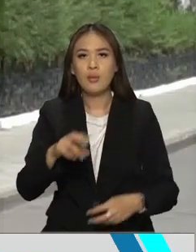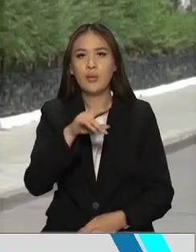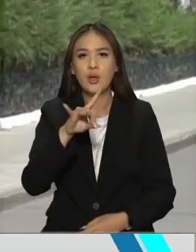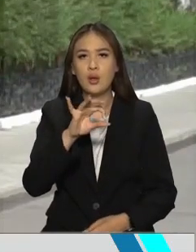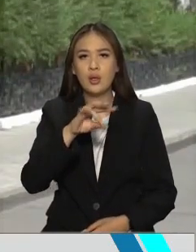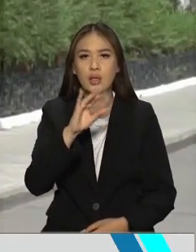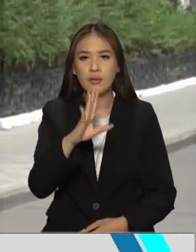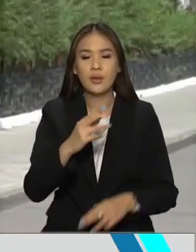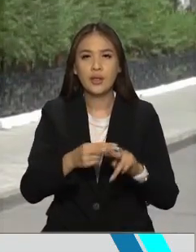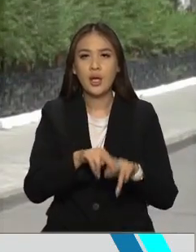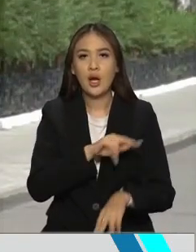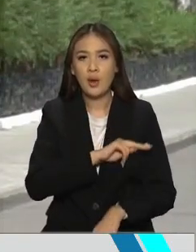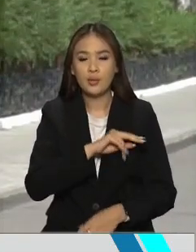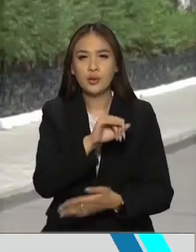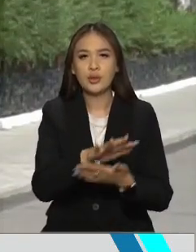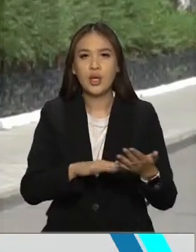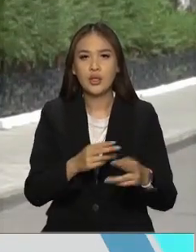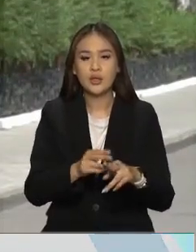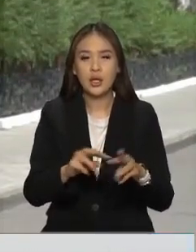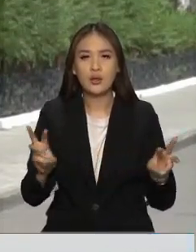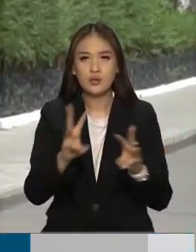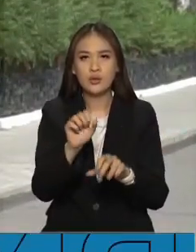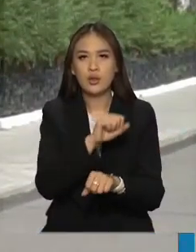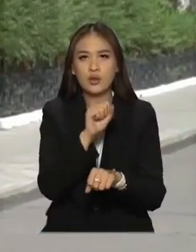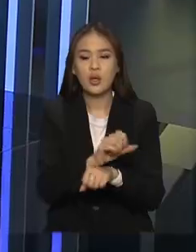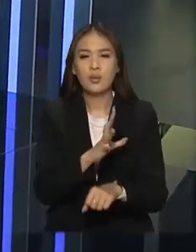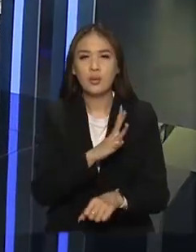благодаря слаженной работе удалось локализовать возгорание